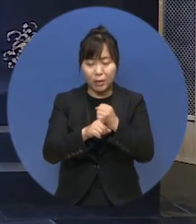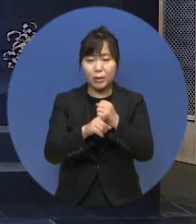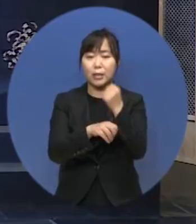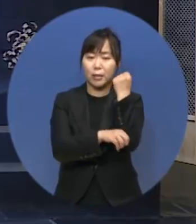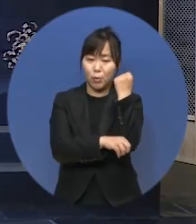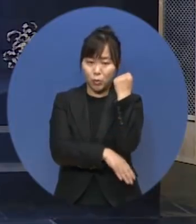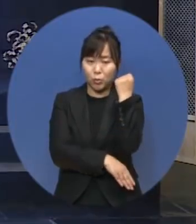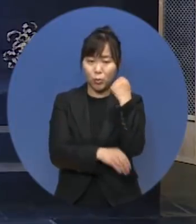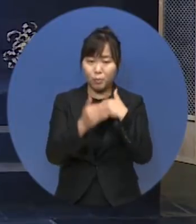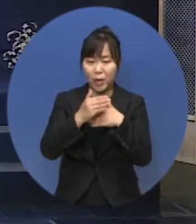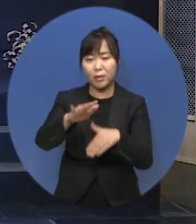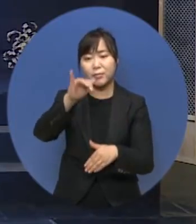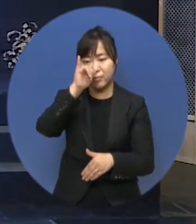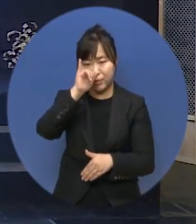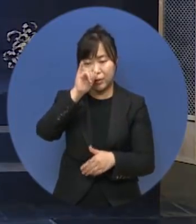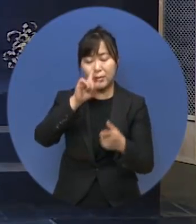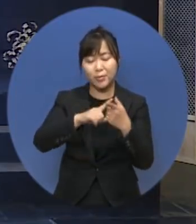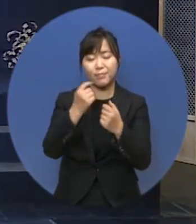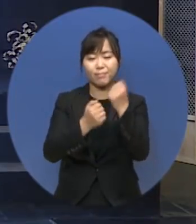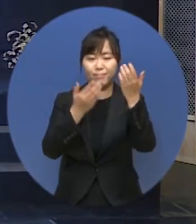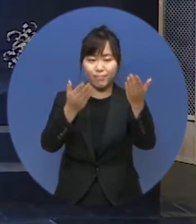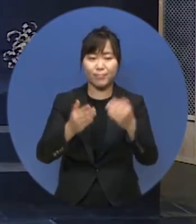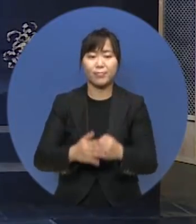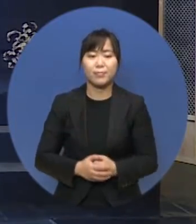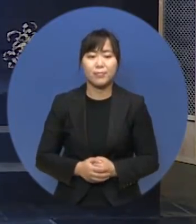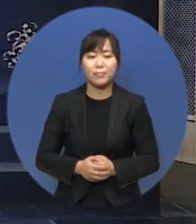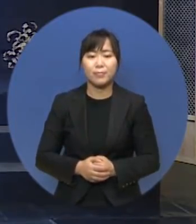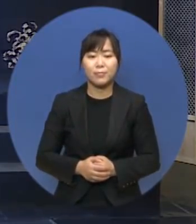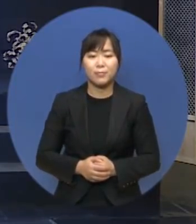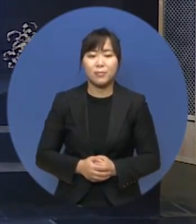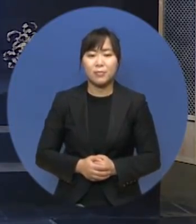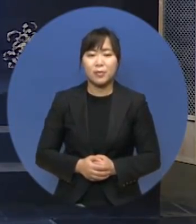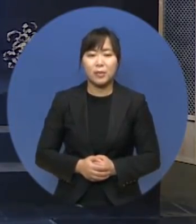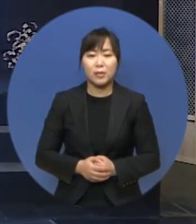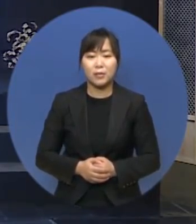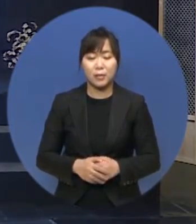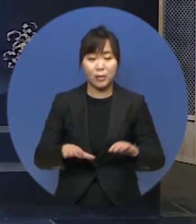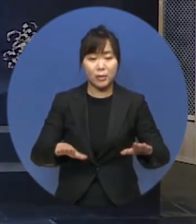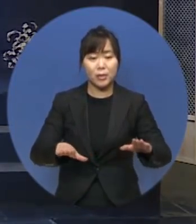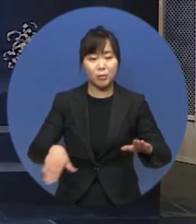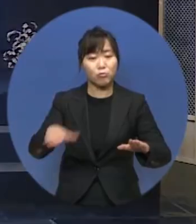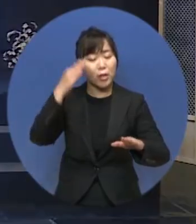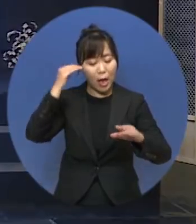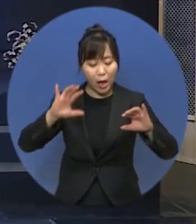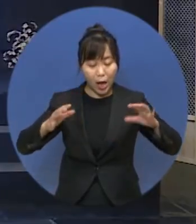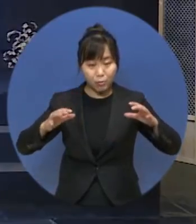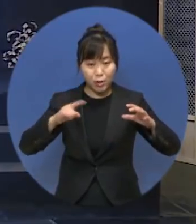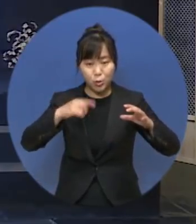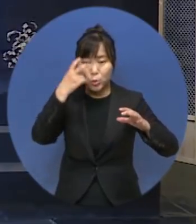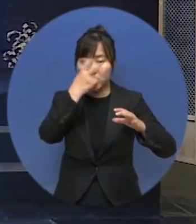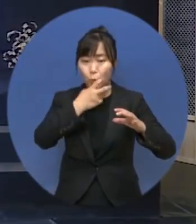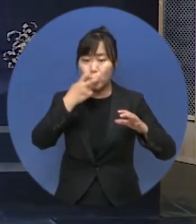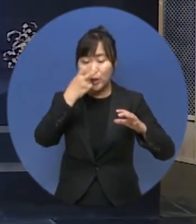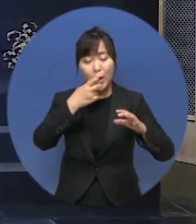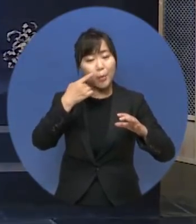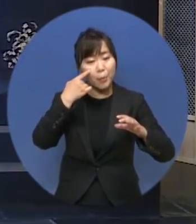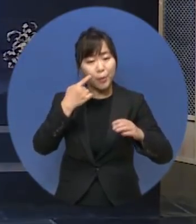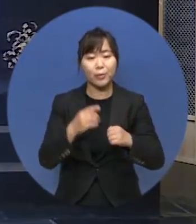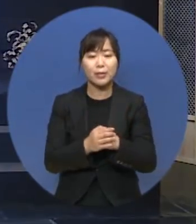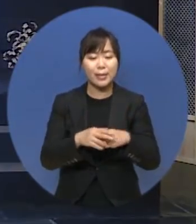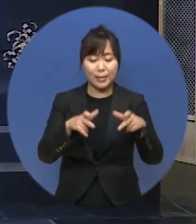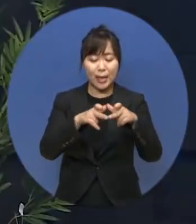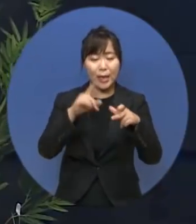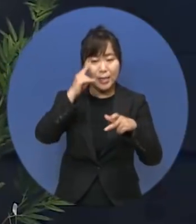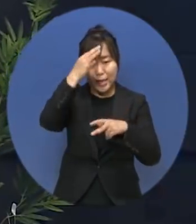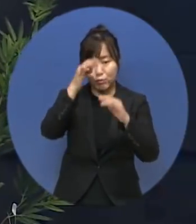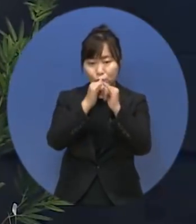바탕으로 진행되었다는 것을 말씀드리겠습니다. 현재 우리나라에서 조사열을 살펴보면